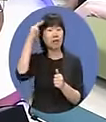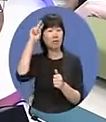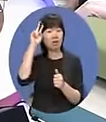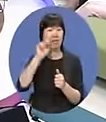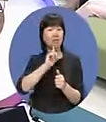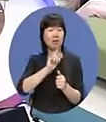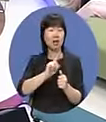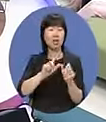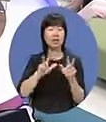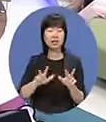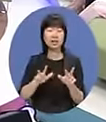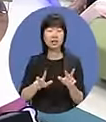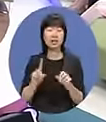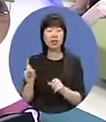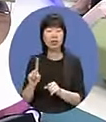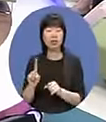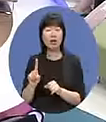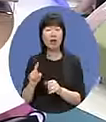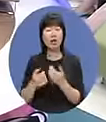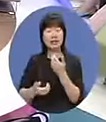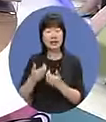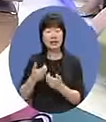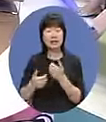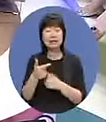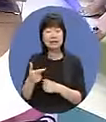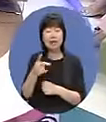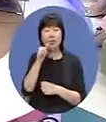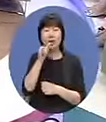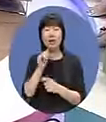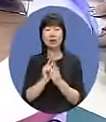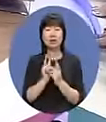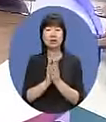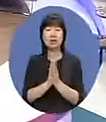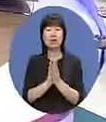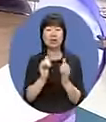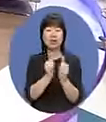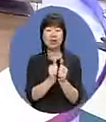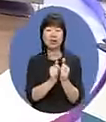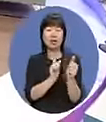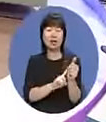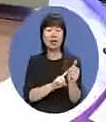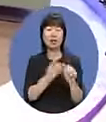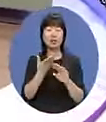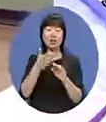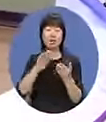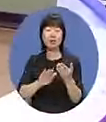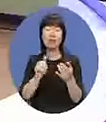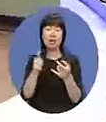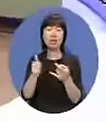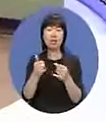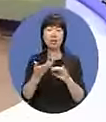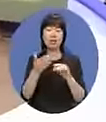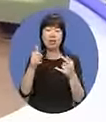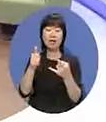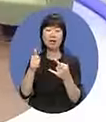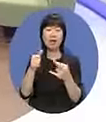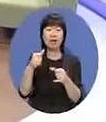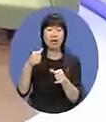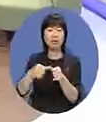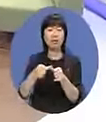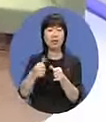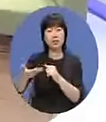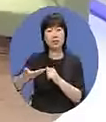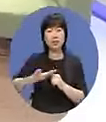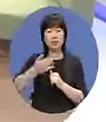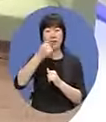선생님? 착각인가요? 네, 여기에서의 어떤 오는 갈등이 굉장히 커요. 실질적으로. 남성들은 다 선후배들한테, 선배들한테 그런 코치를